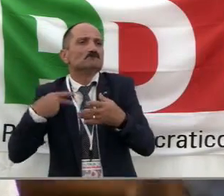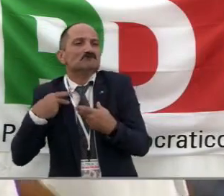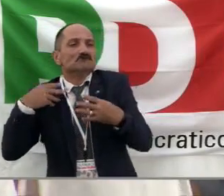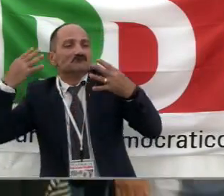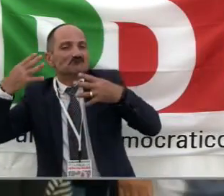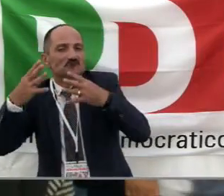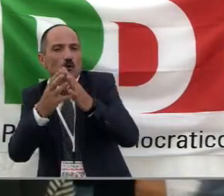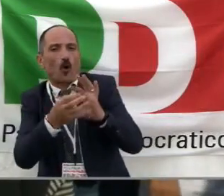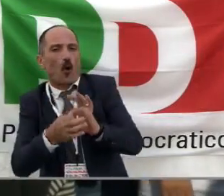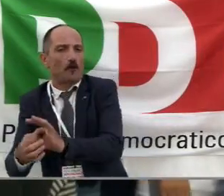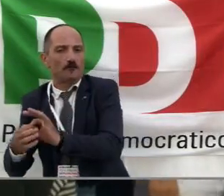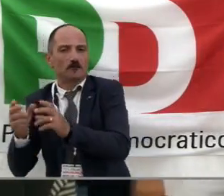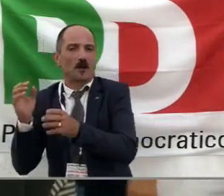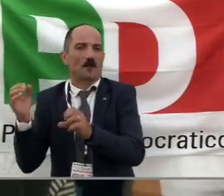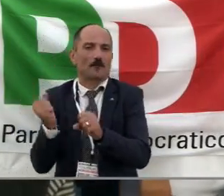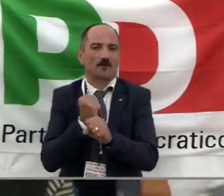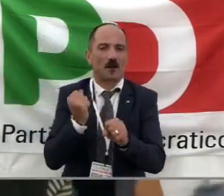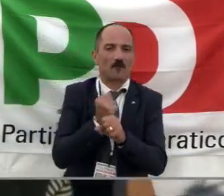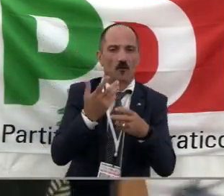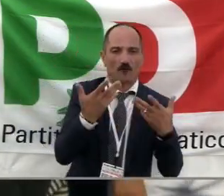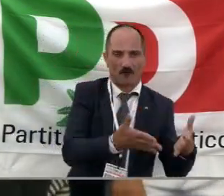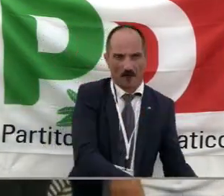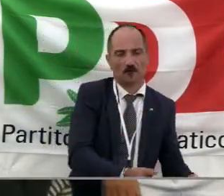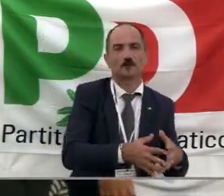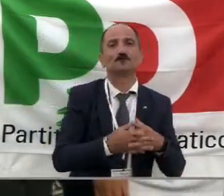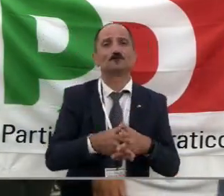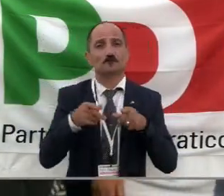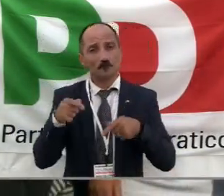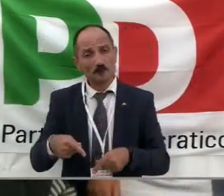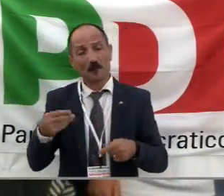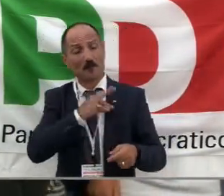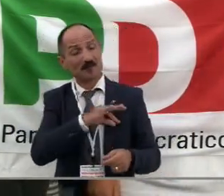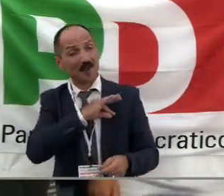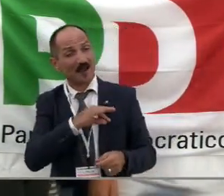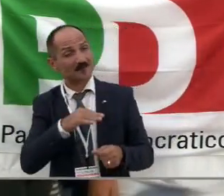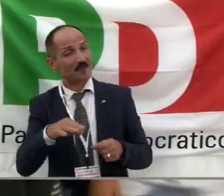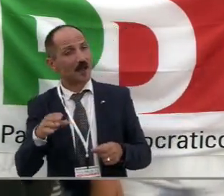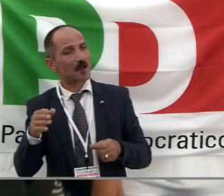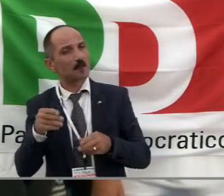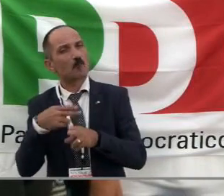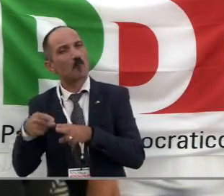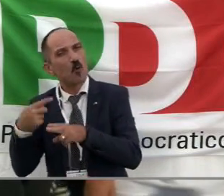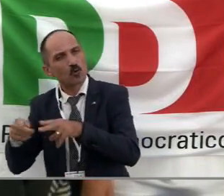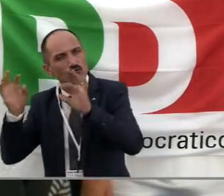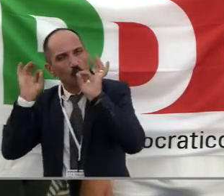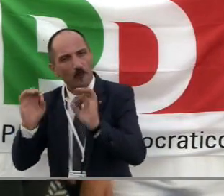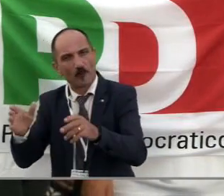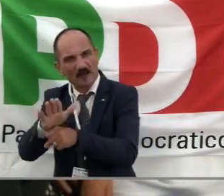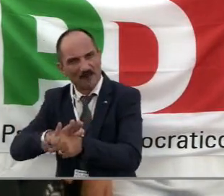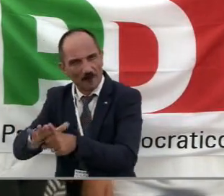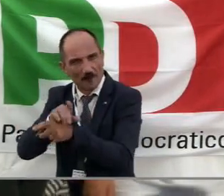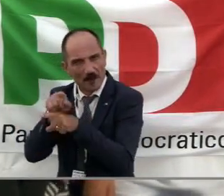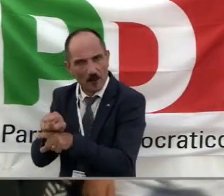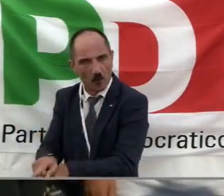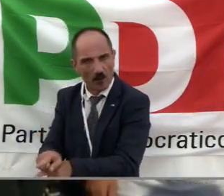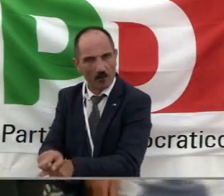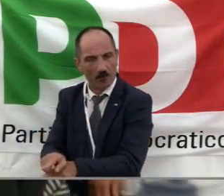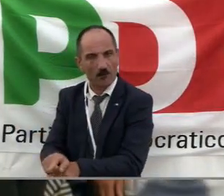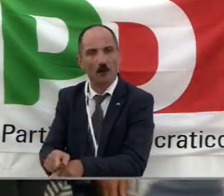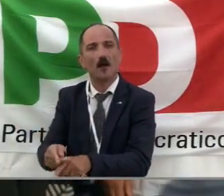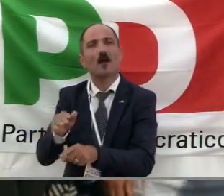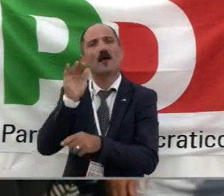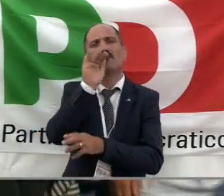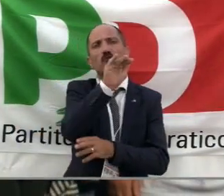facendo. Non mi interessa lo spread, mi interessa il mutuo di quella famiglia, mi interessa il destino di